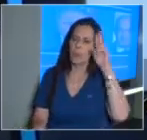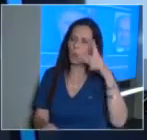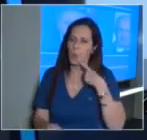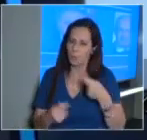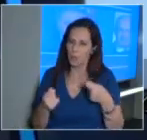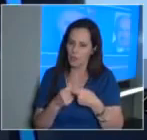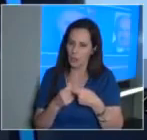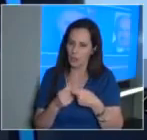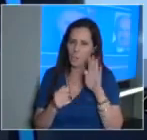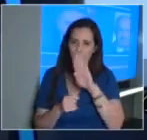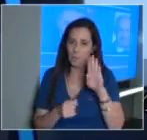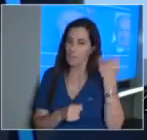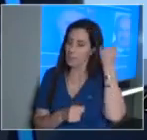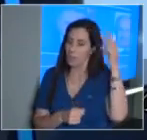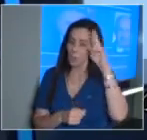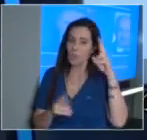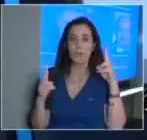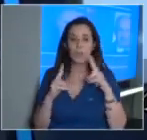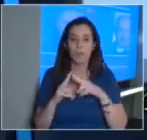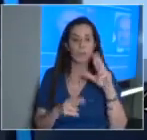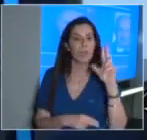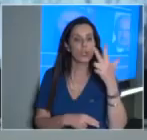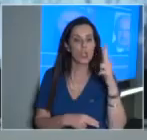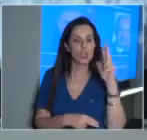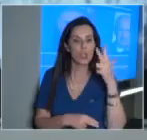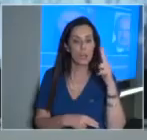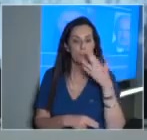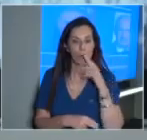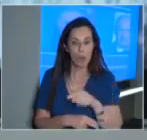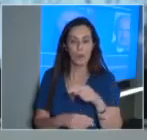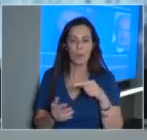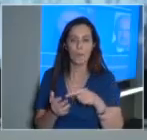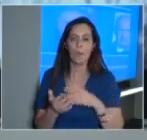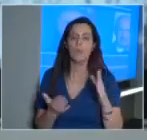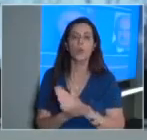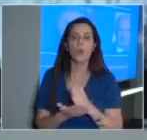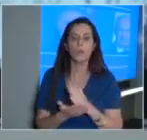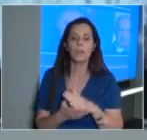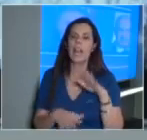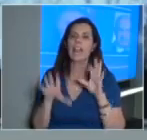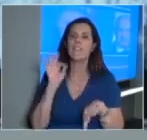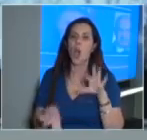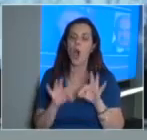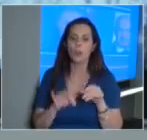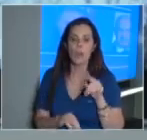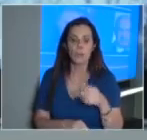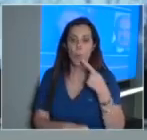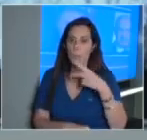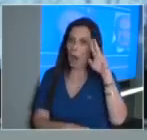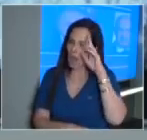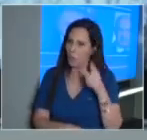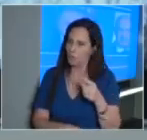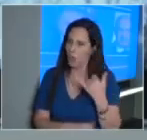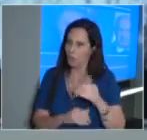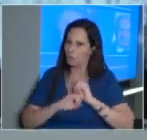בהתאם לפניית ראש הממשלה, מזכירות הליכוד תתכנס ביום שלישי הקרוב בירושלים כדי לערך לבחירות, כך מהליכוד, זאת